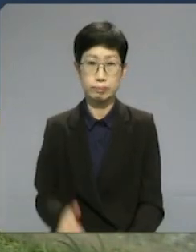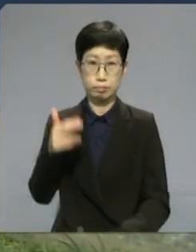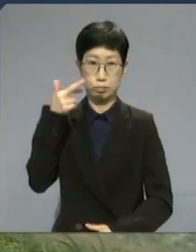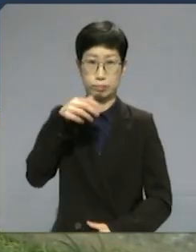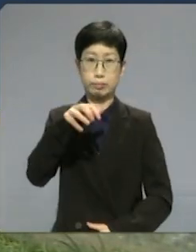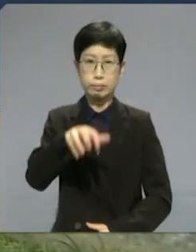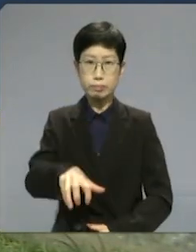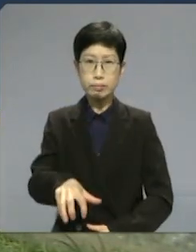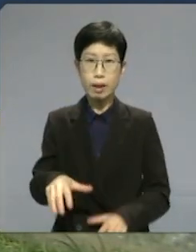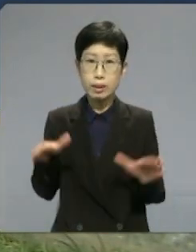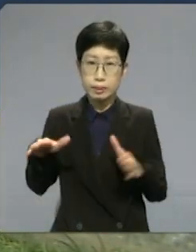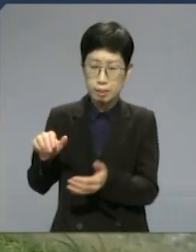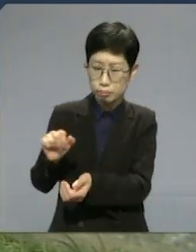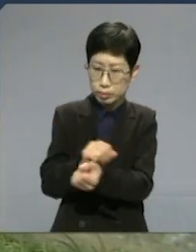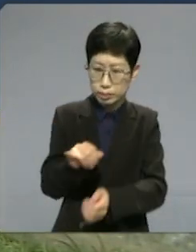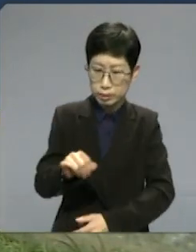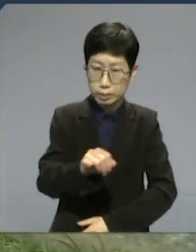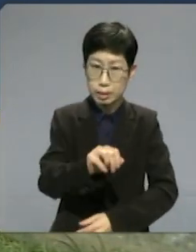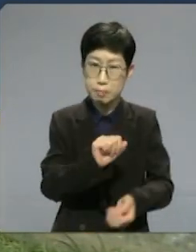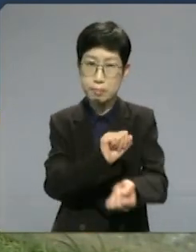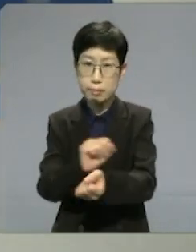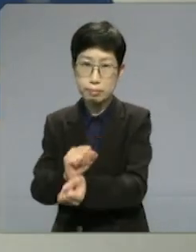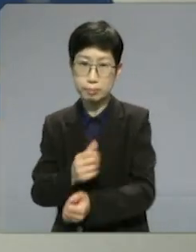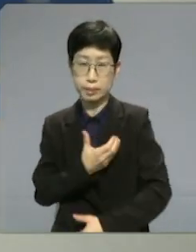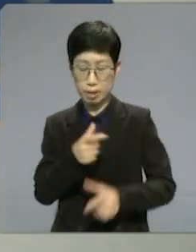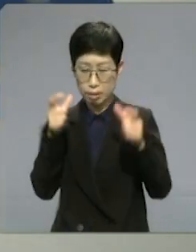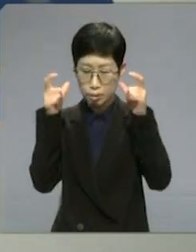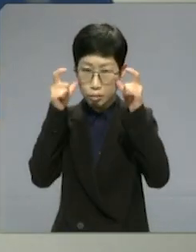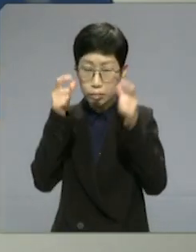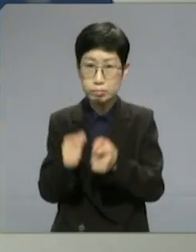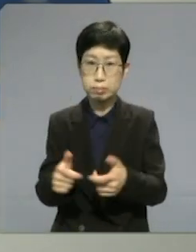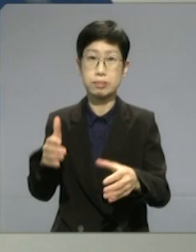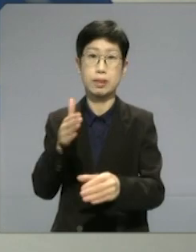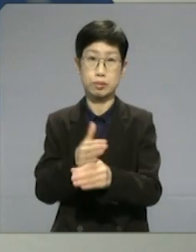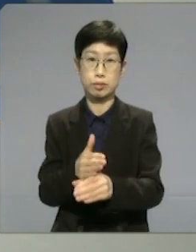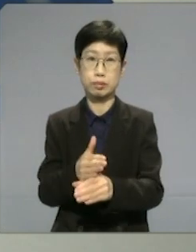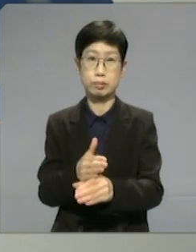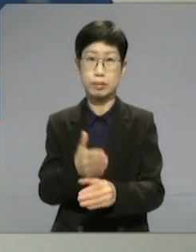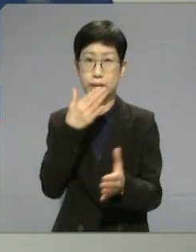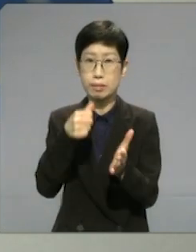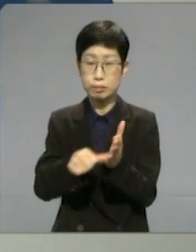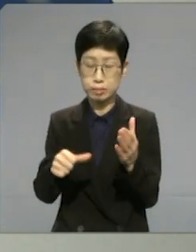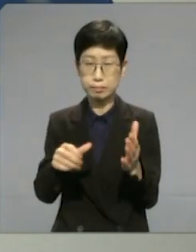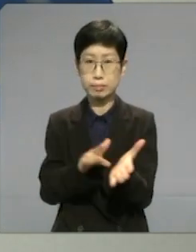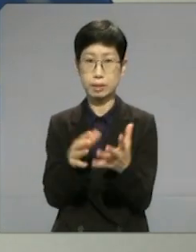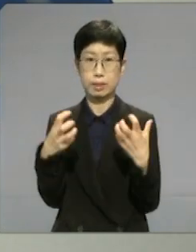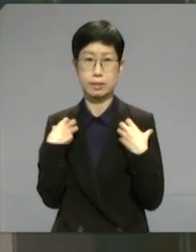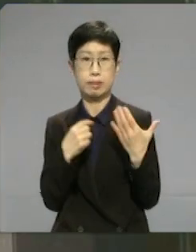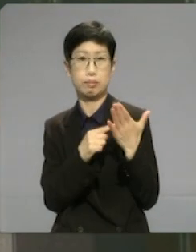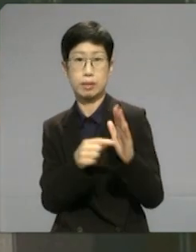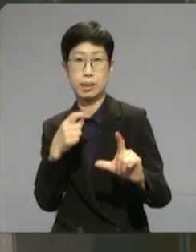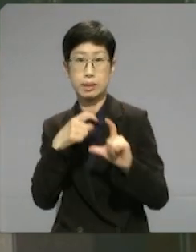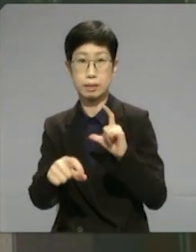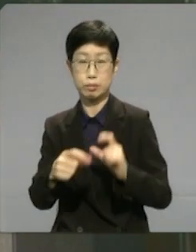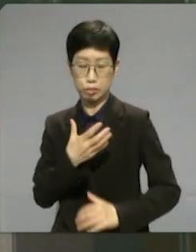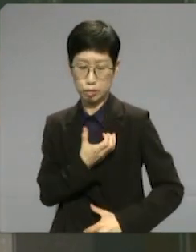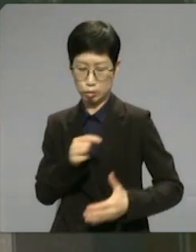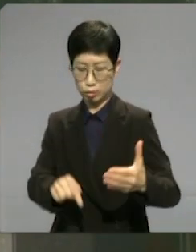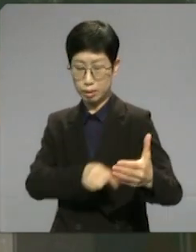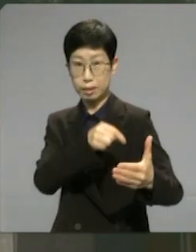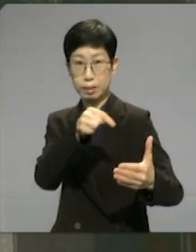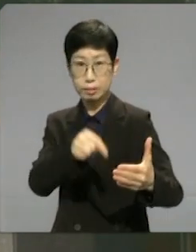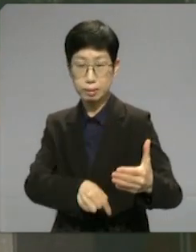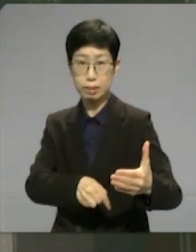미국에서 조류 인플루엔자에 감염된 젖소가 따르는 가운데 식품 의약국 FDA n 일부 저은 살균 우유